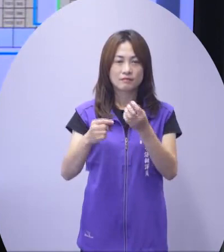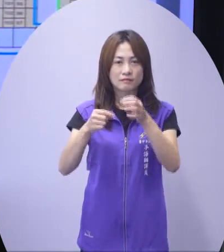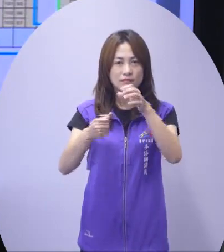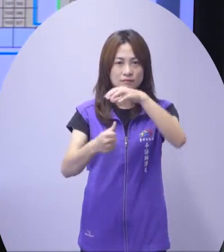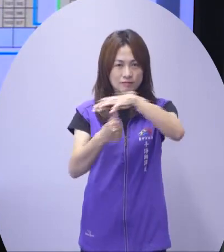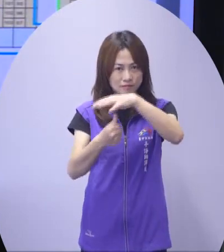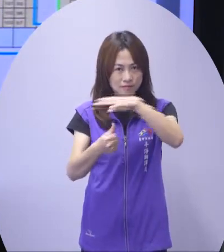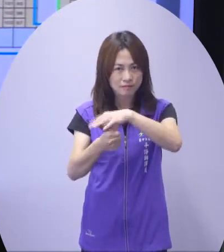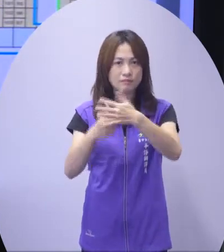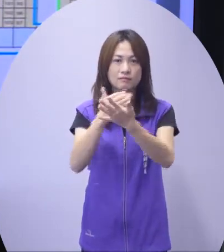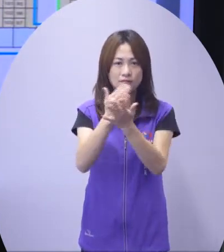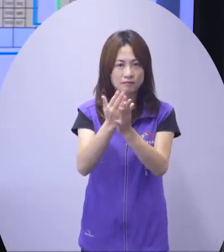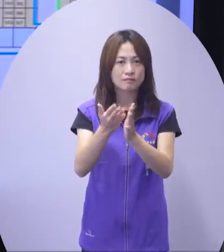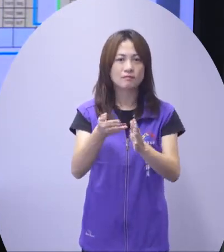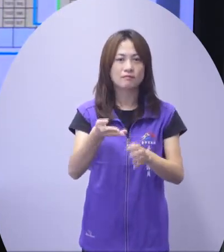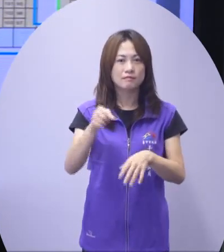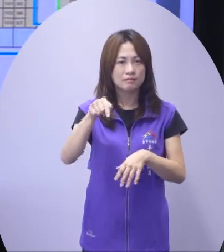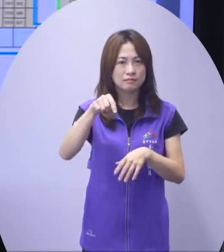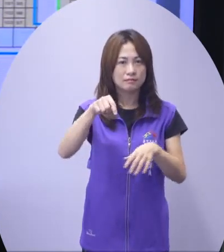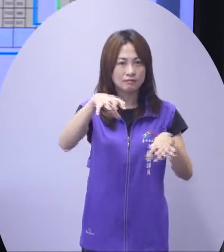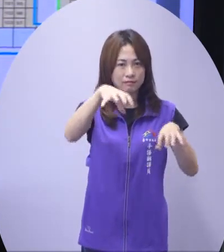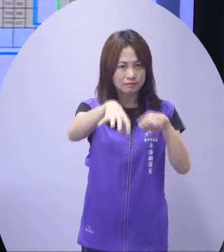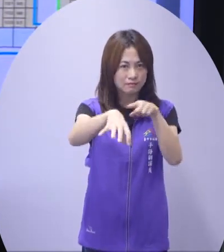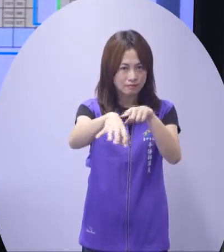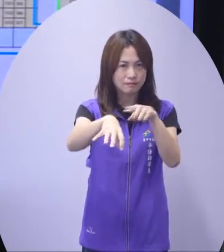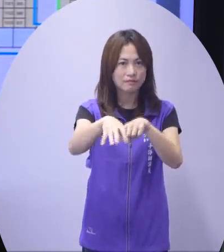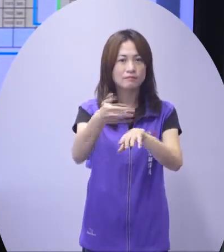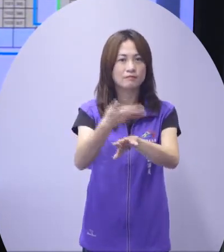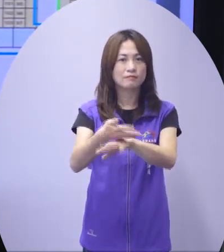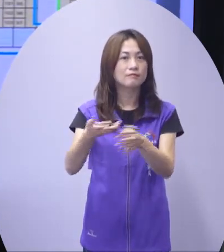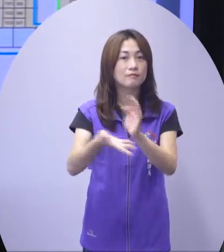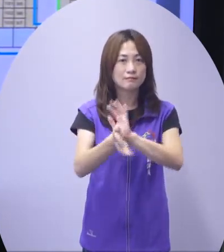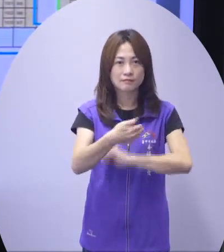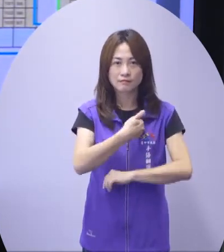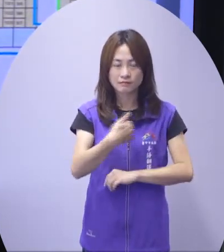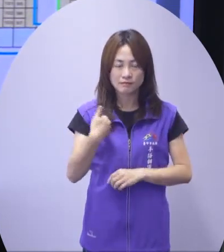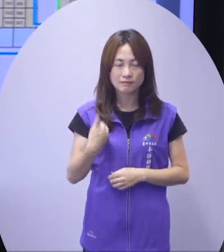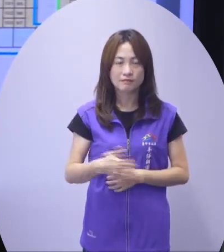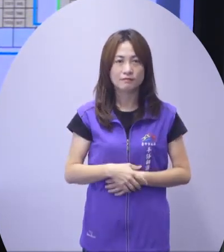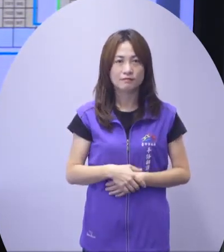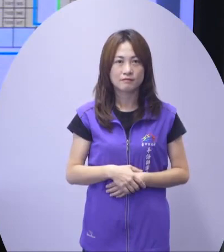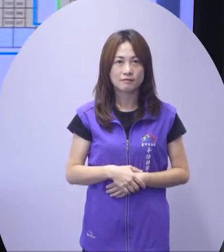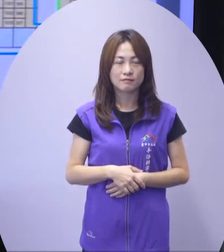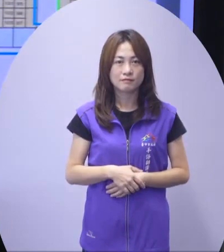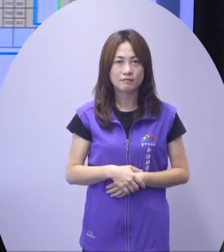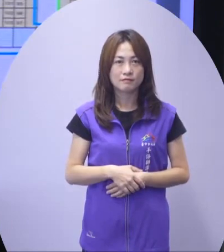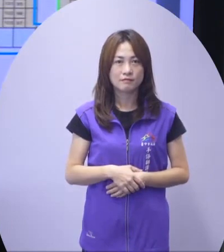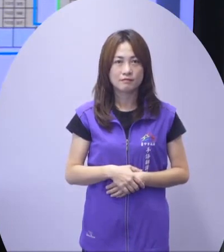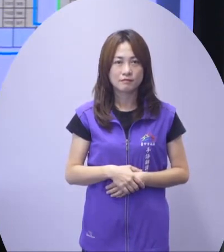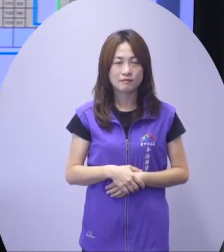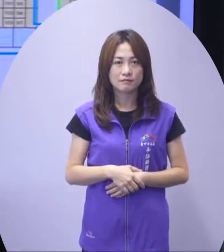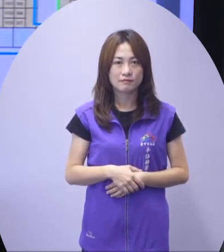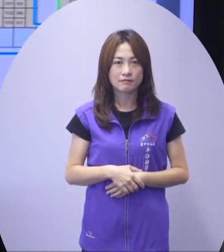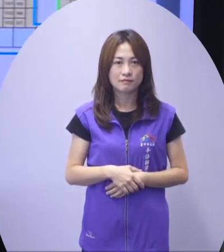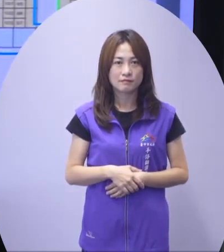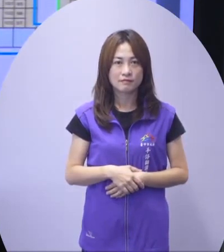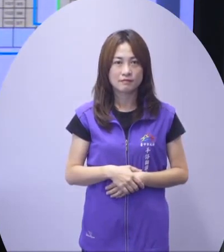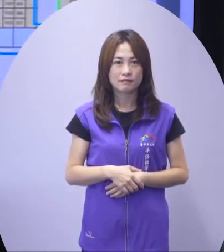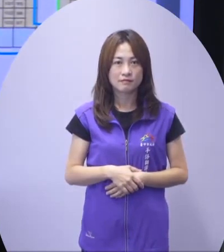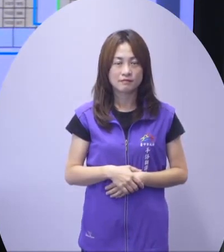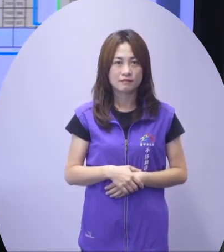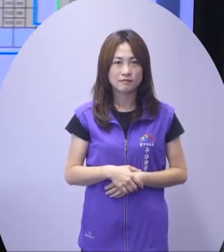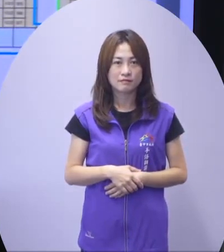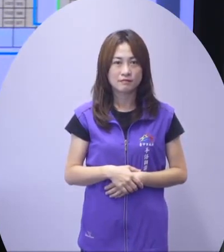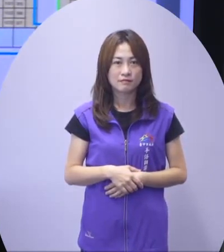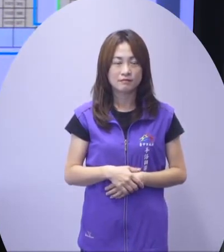有70个摊位，主要都是以山城地区，还有我们台中市其他区的一些龙头产品。那农村家